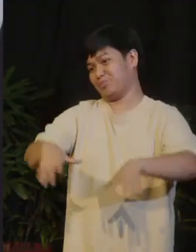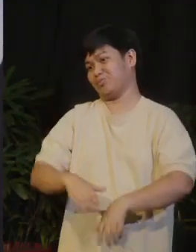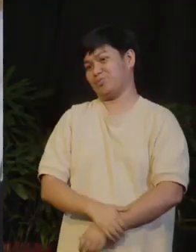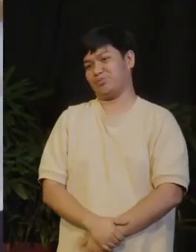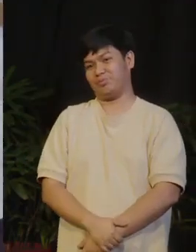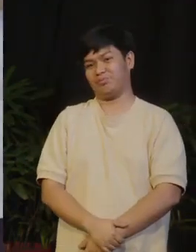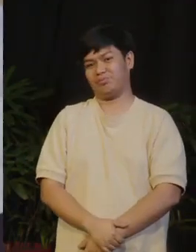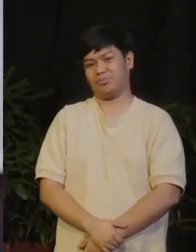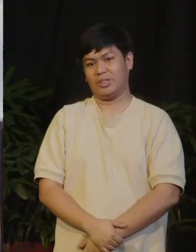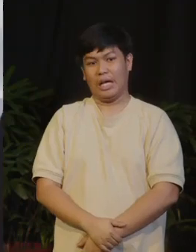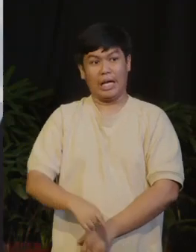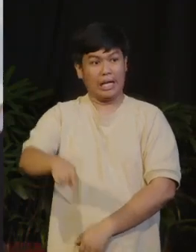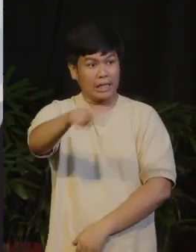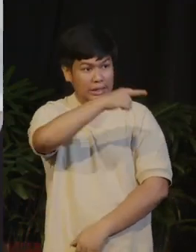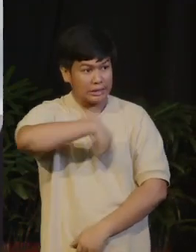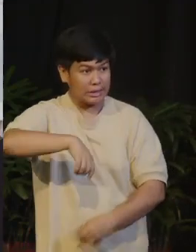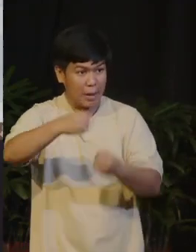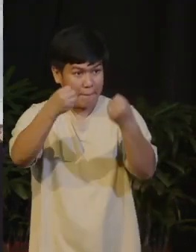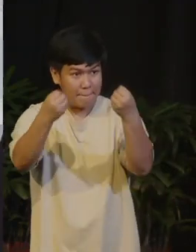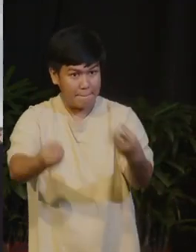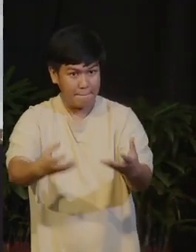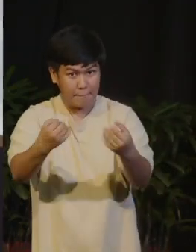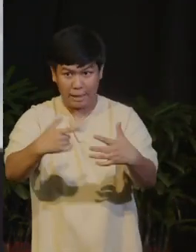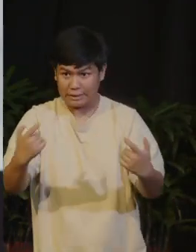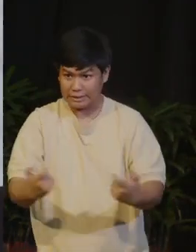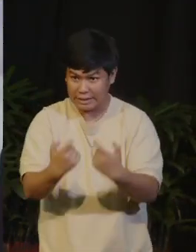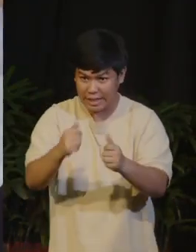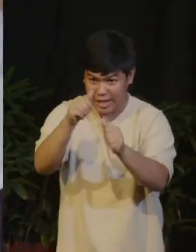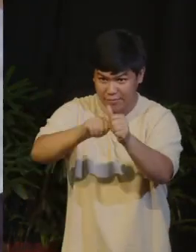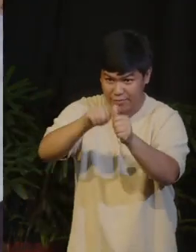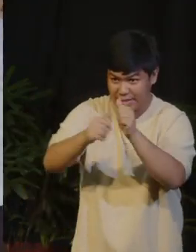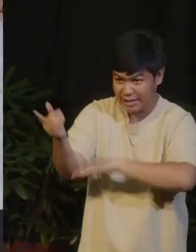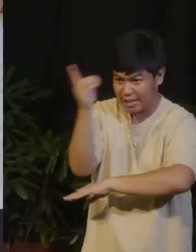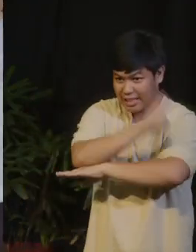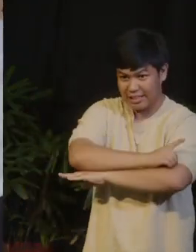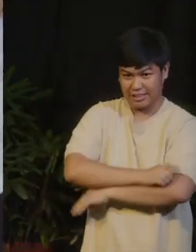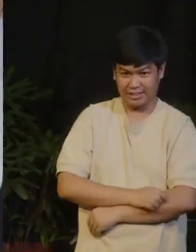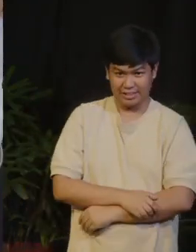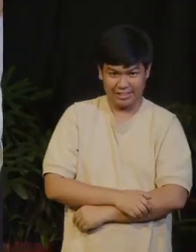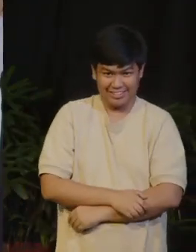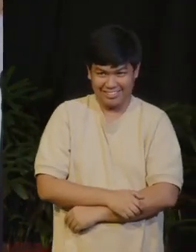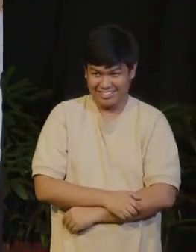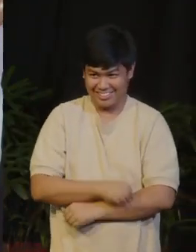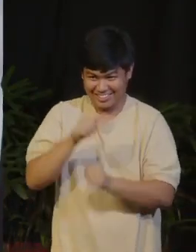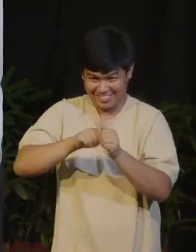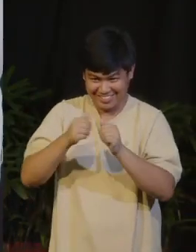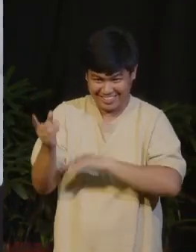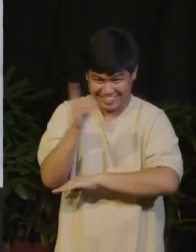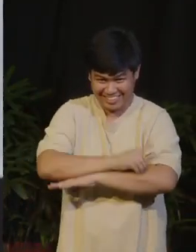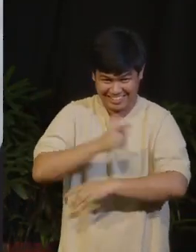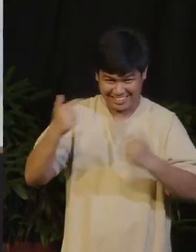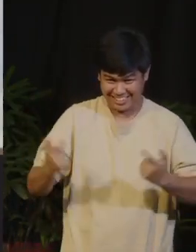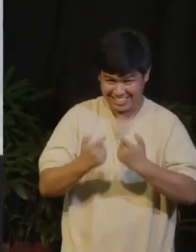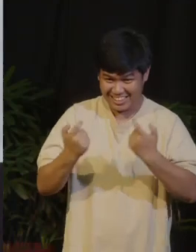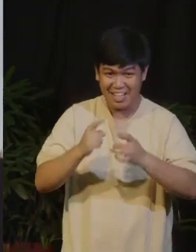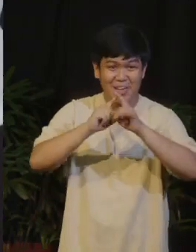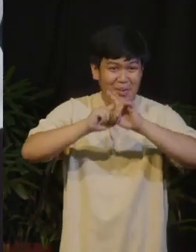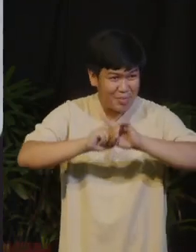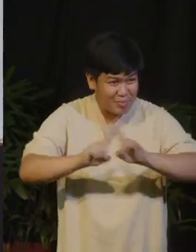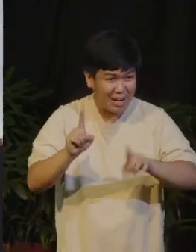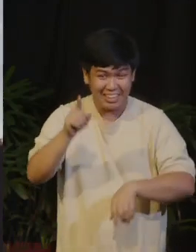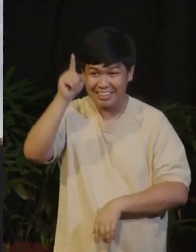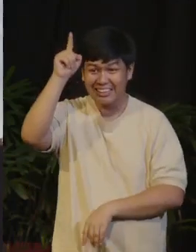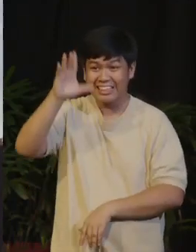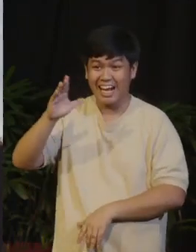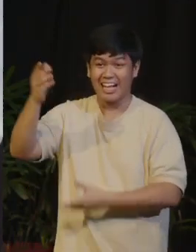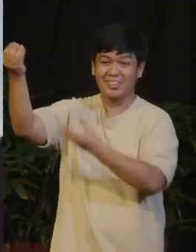ay pinatawad sa napakalaking pagkakasala at pagkakautang natin sa Diyos. Kaya kung gaano ang generosity